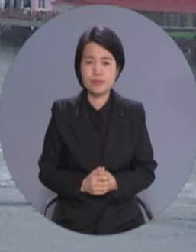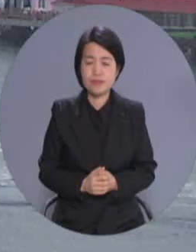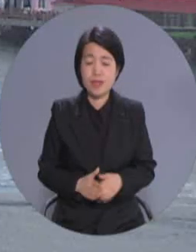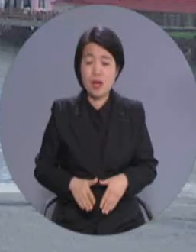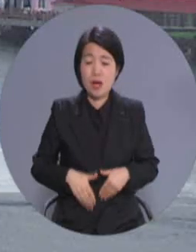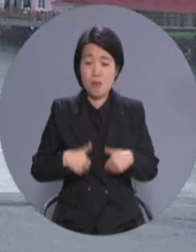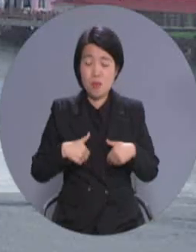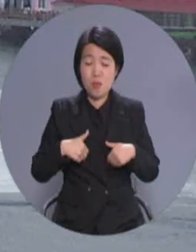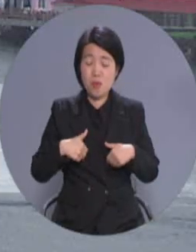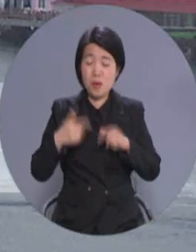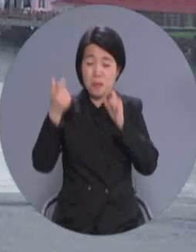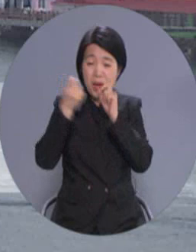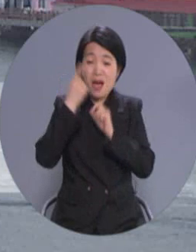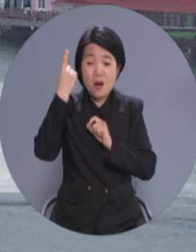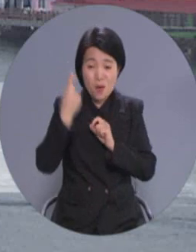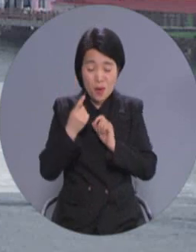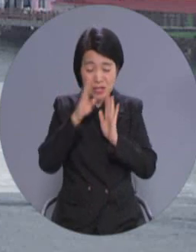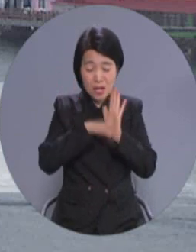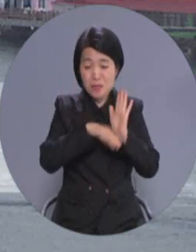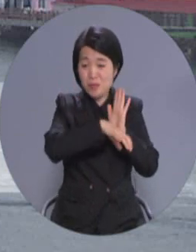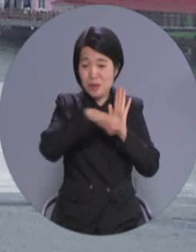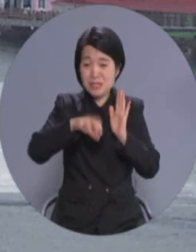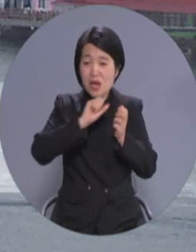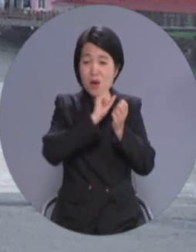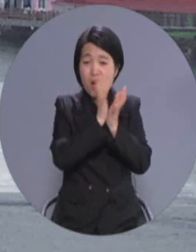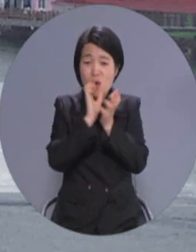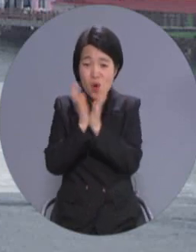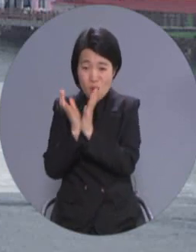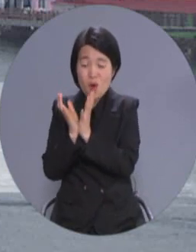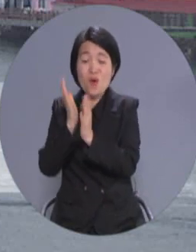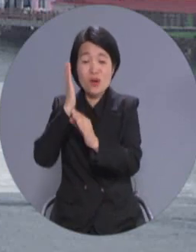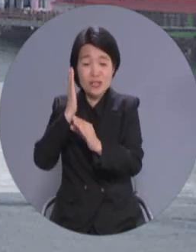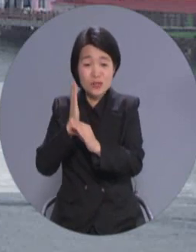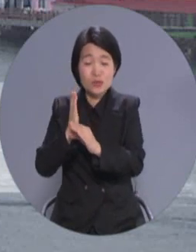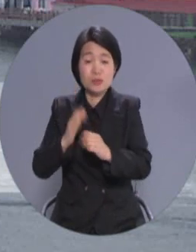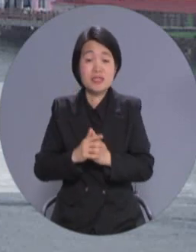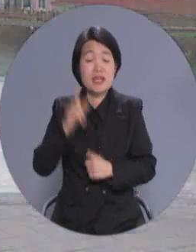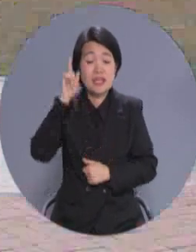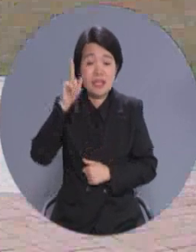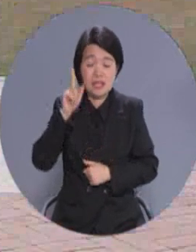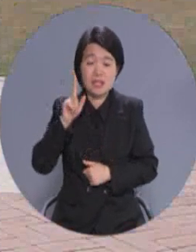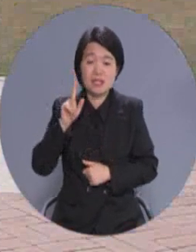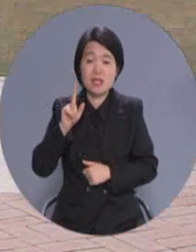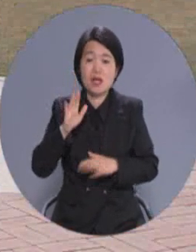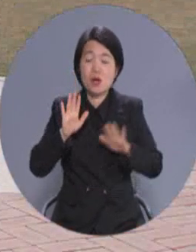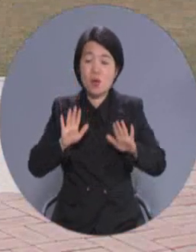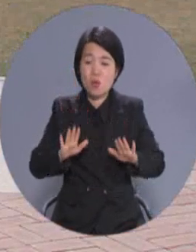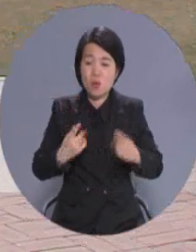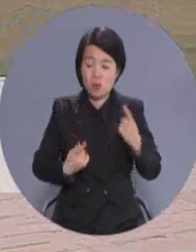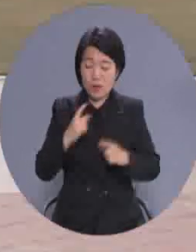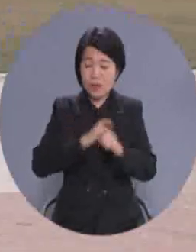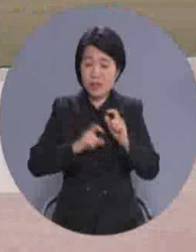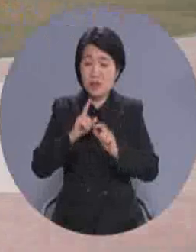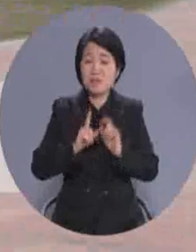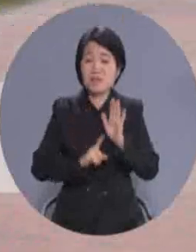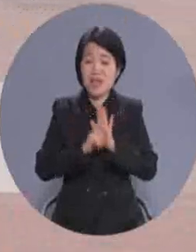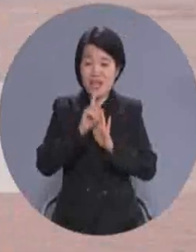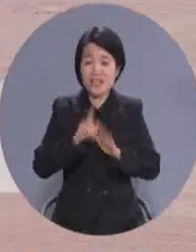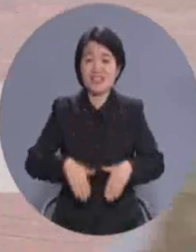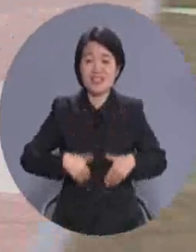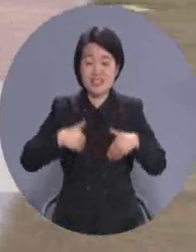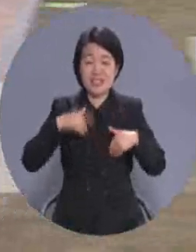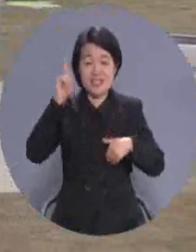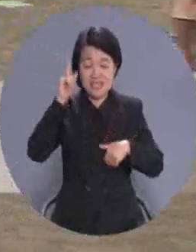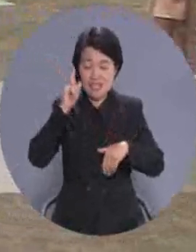봄이 훌쩍 다가온 듯 남해안 곳곳에선 개화 소식이 들리는 가운데 내일은 오늘보다 더 따뜻하겠습니다.